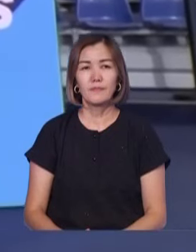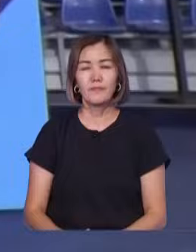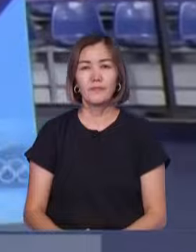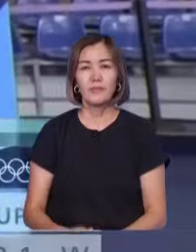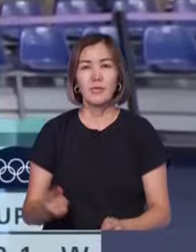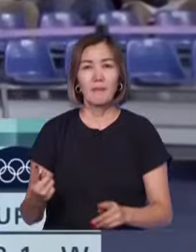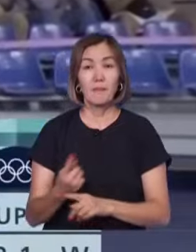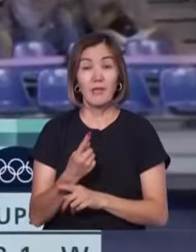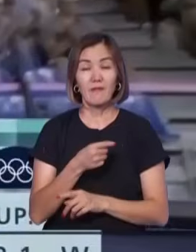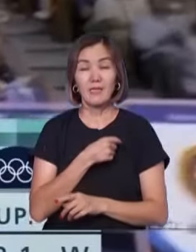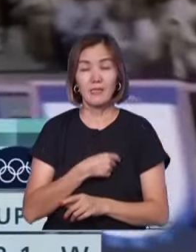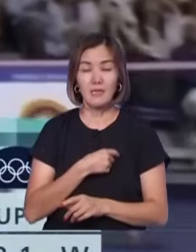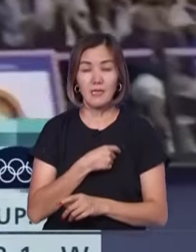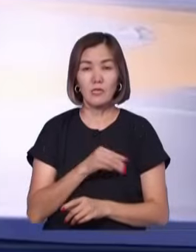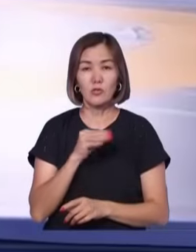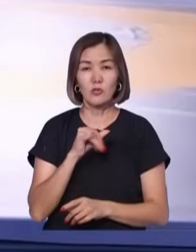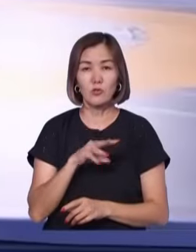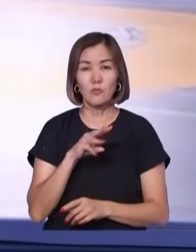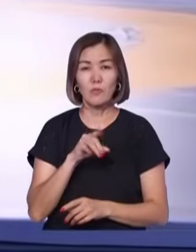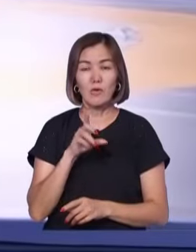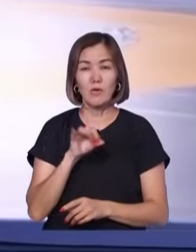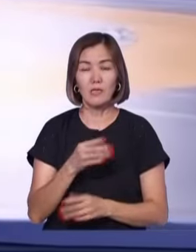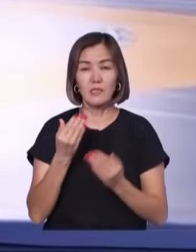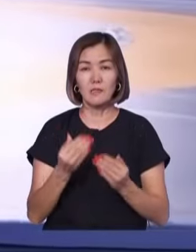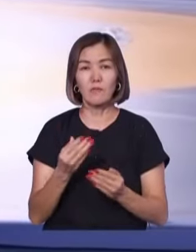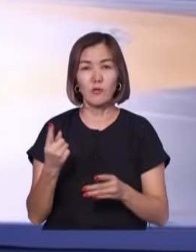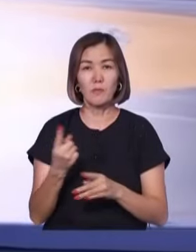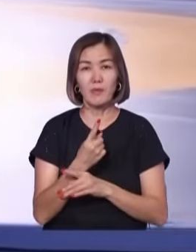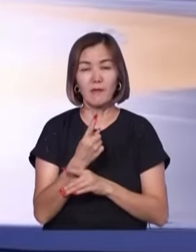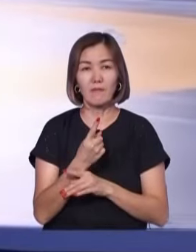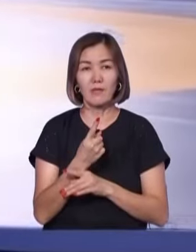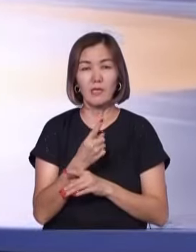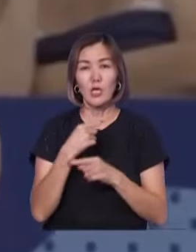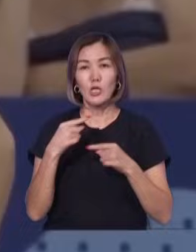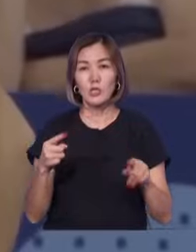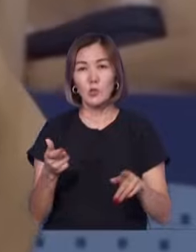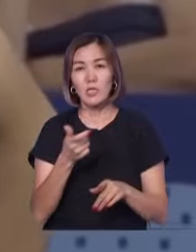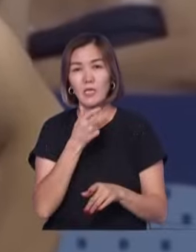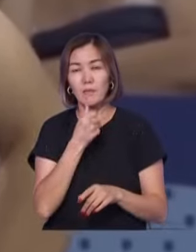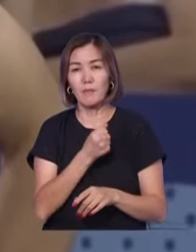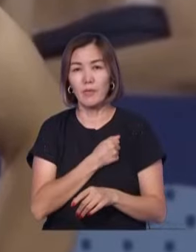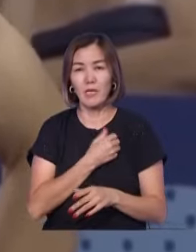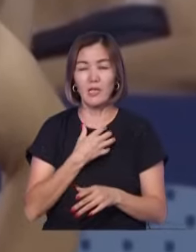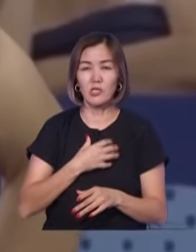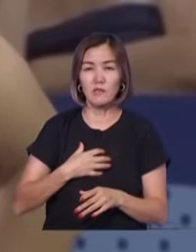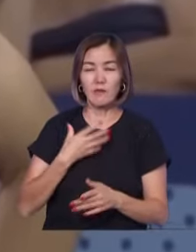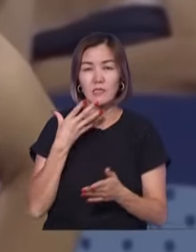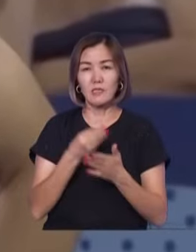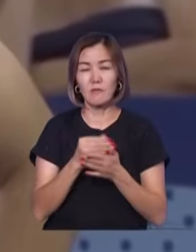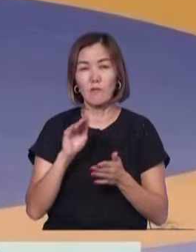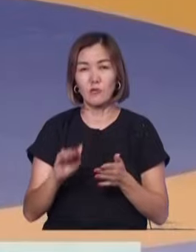первый тренер раева жумахан турганбаев сегодня сидит в первых рядах и вместе с другими болельщиками переживает за своего